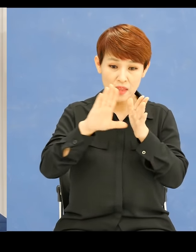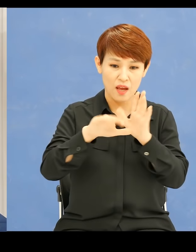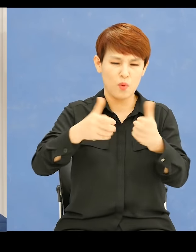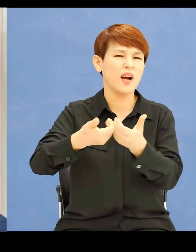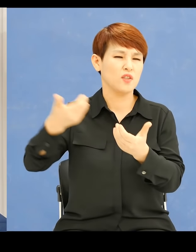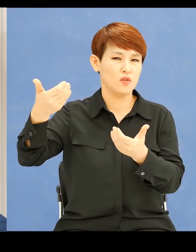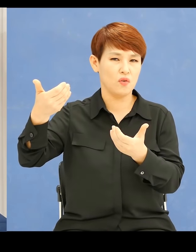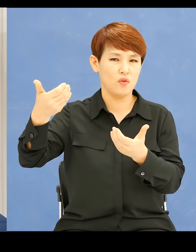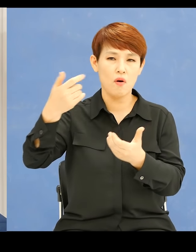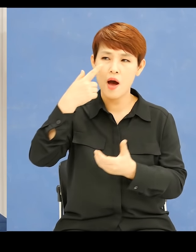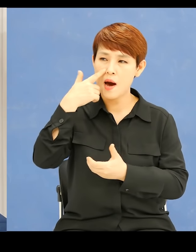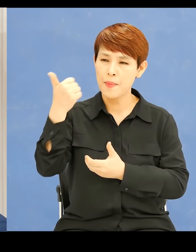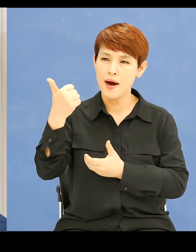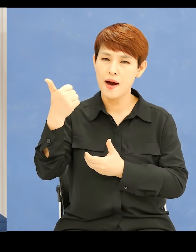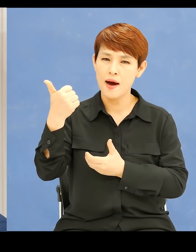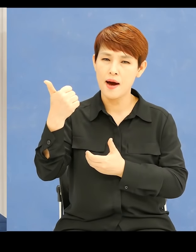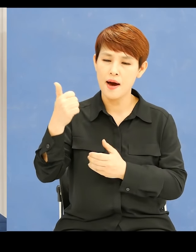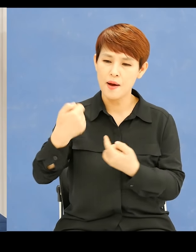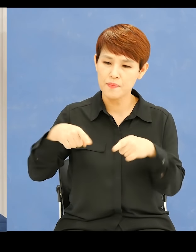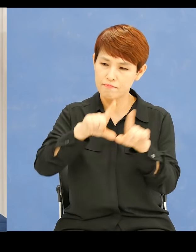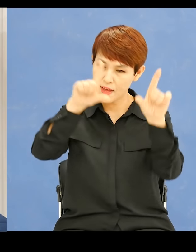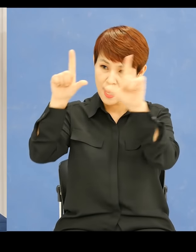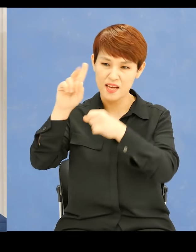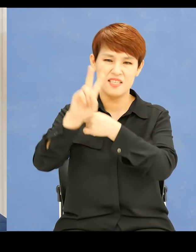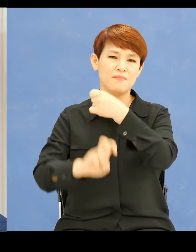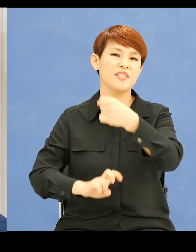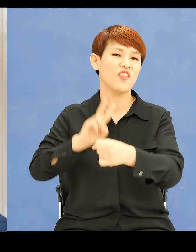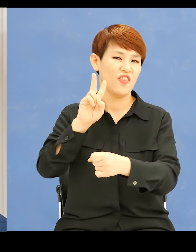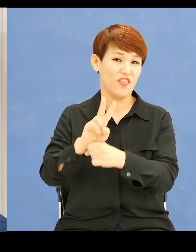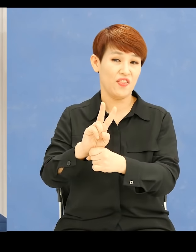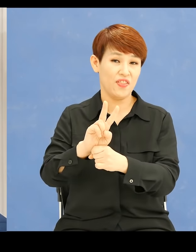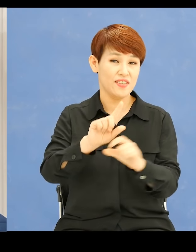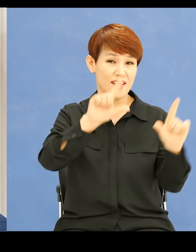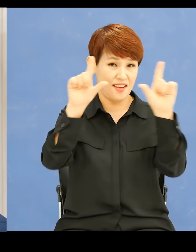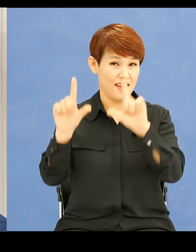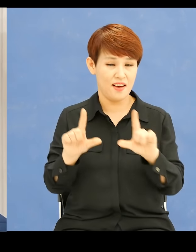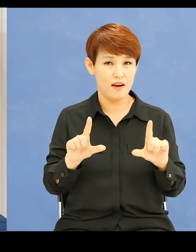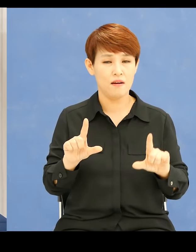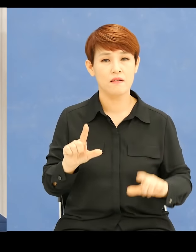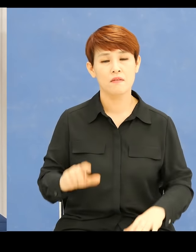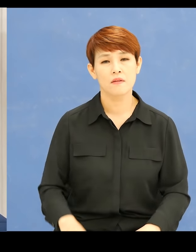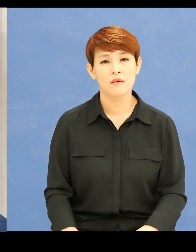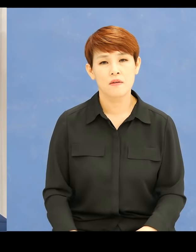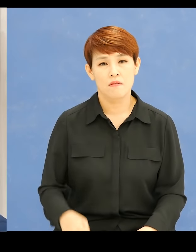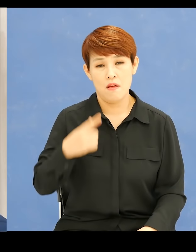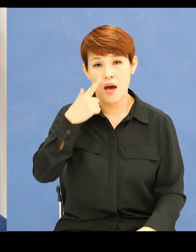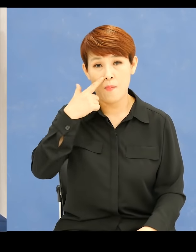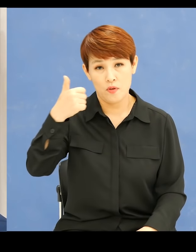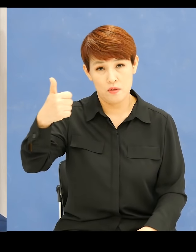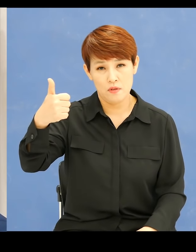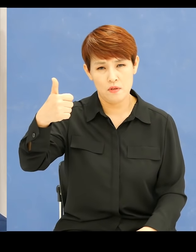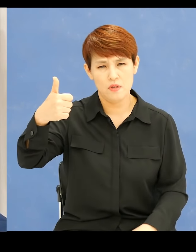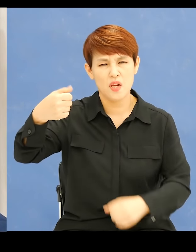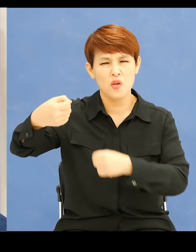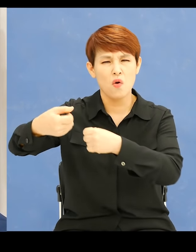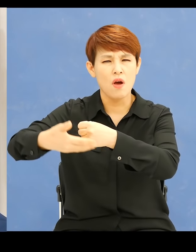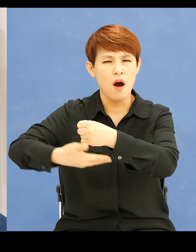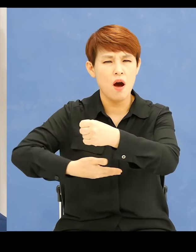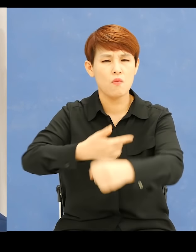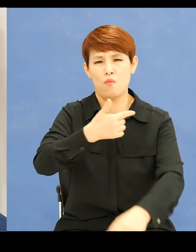네. 짧게 제가 아버지를 만났지만 인생에 22년 동안 아버지랑 지냈지만 아. 저희 아버지가 저에게 주신